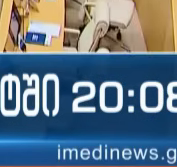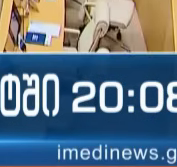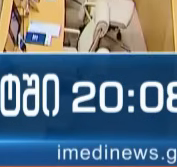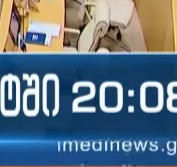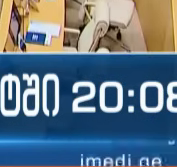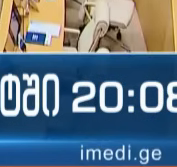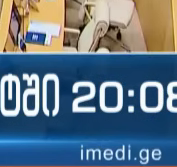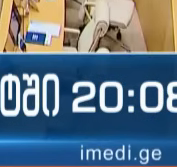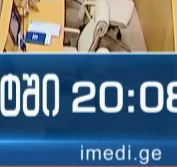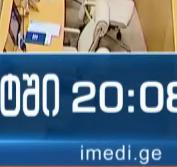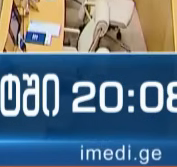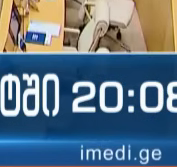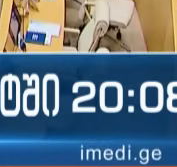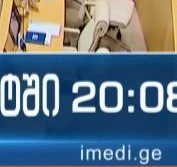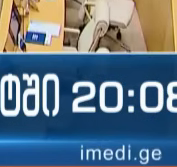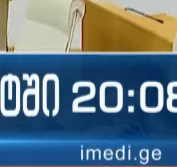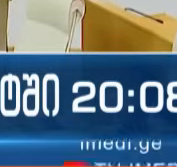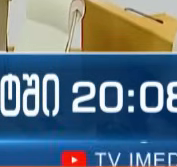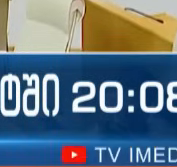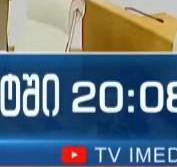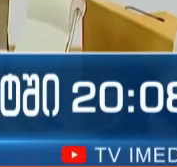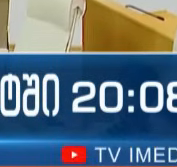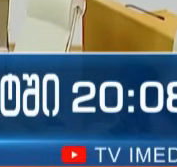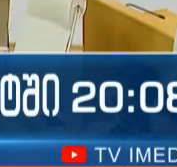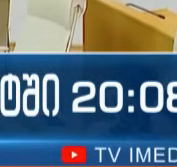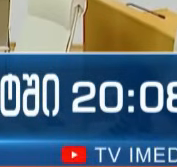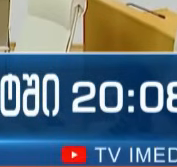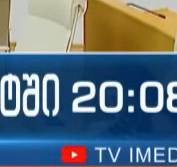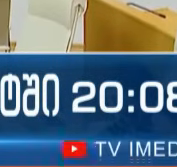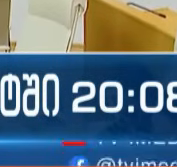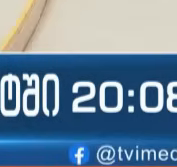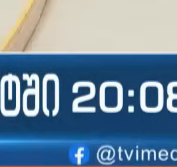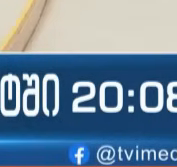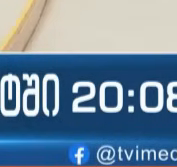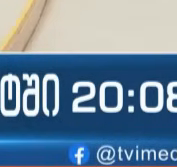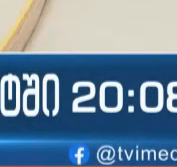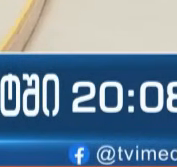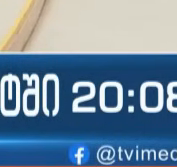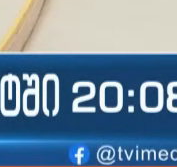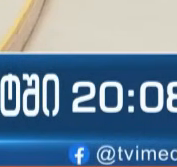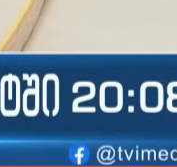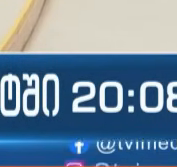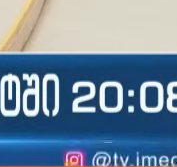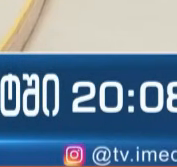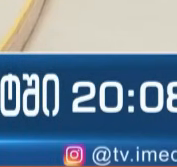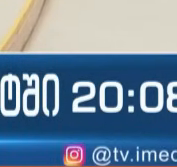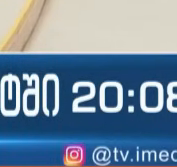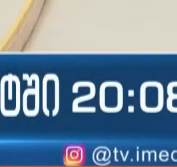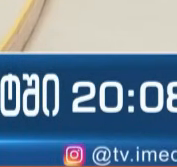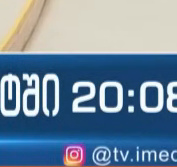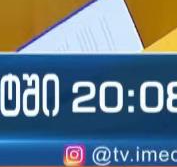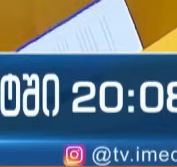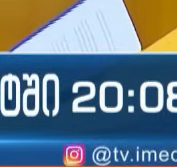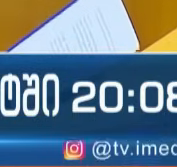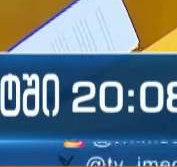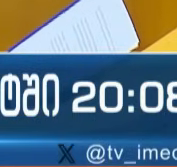და ეკონომიკური მაჩვენებლები და ასევე უთხრეს რომ 2024 ის არჩევნებზე ოპოზიცია მორიგი